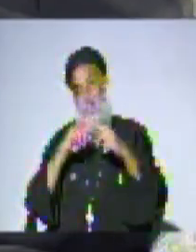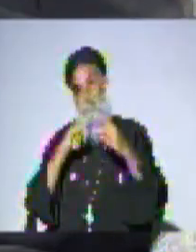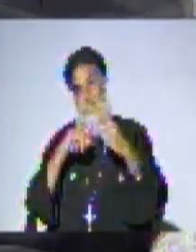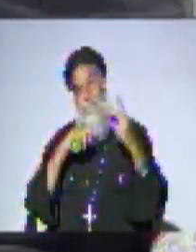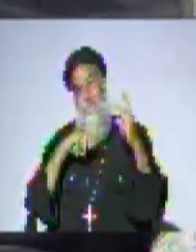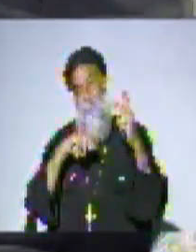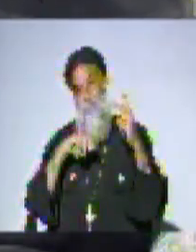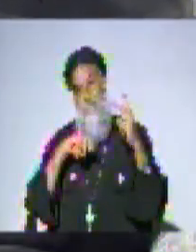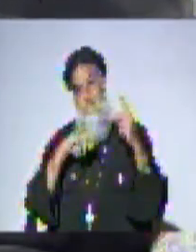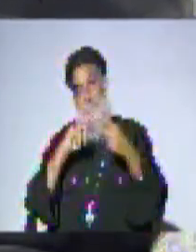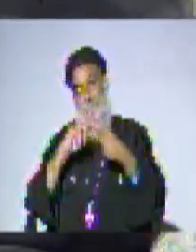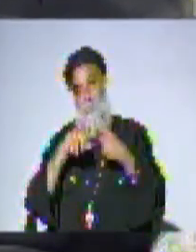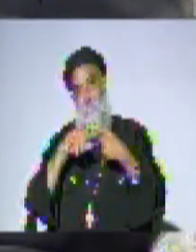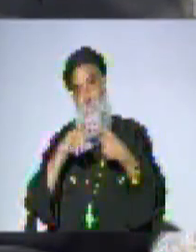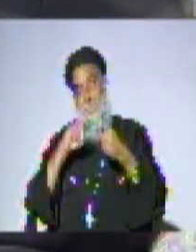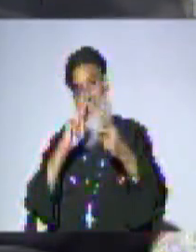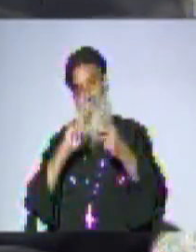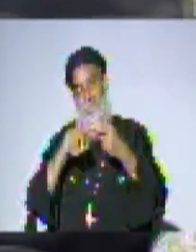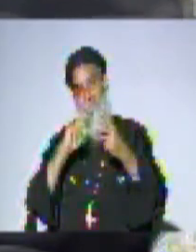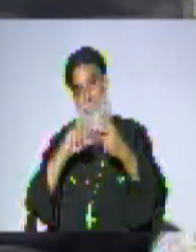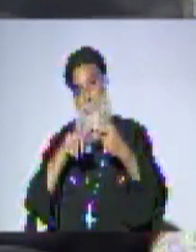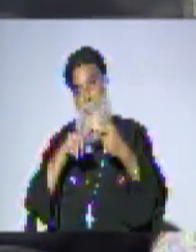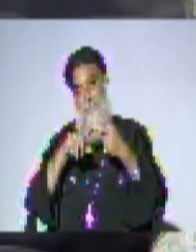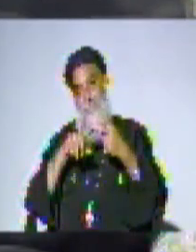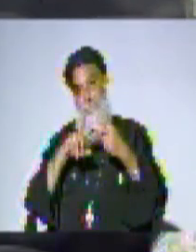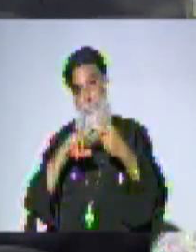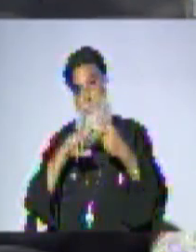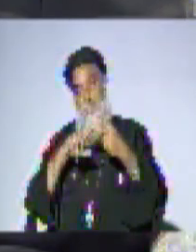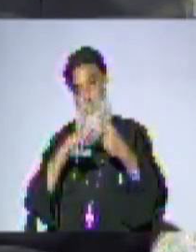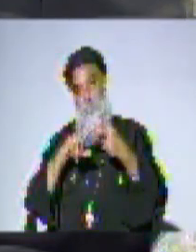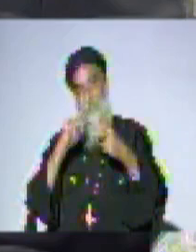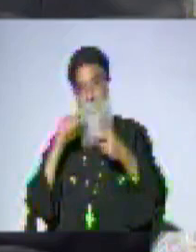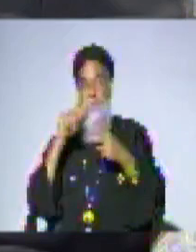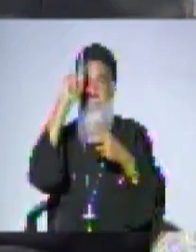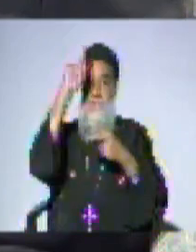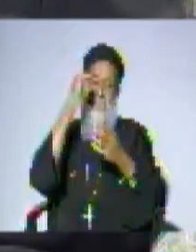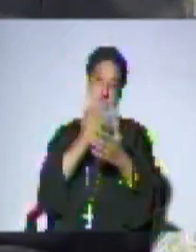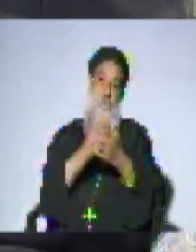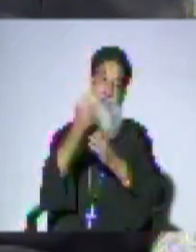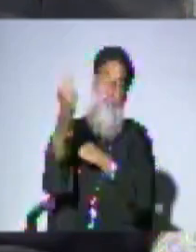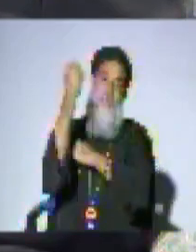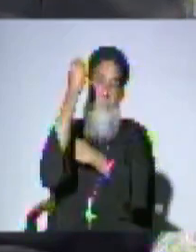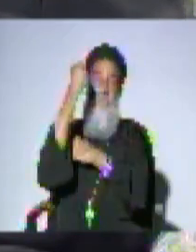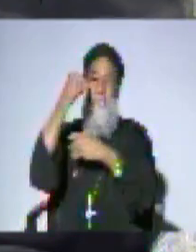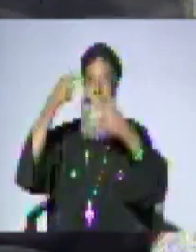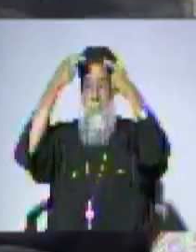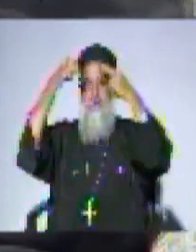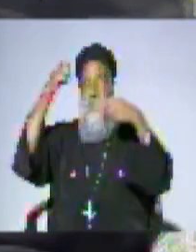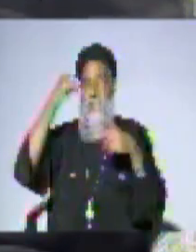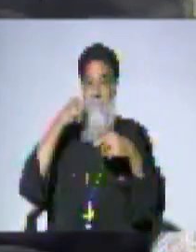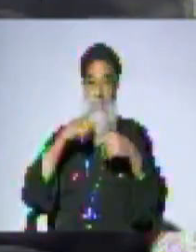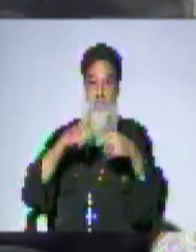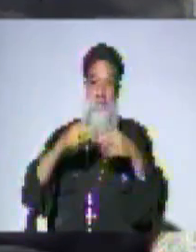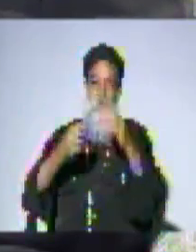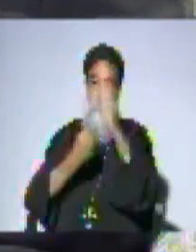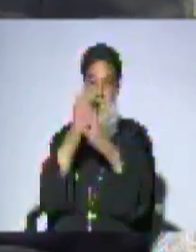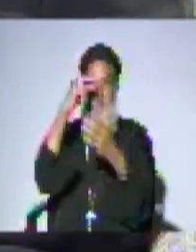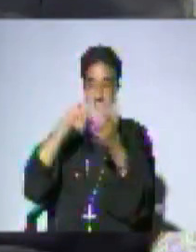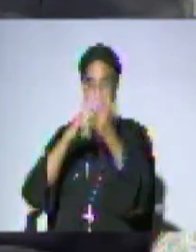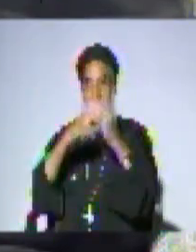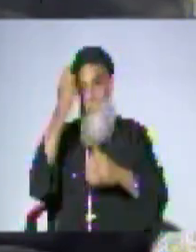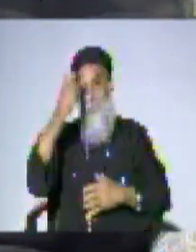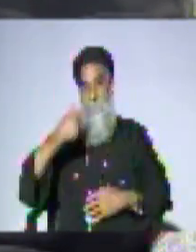يفتك شرحت لنا واحدة منهم، الثانية النص بتاعها أيها الرب إله القوات ملك المجد صانع العجائب